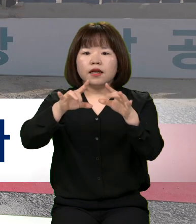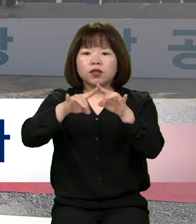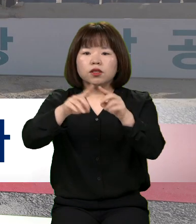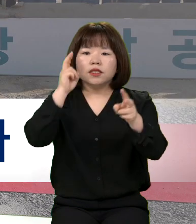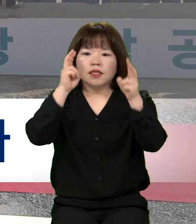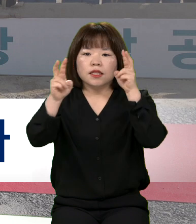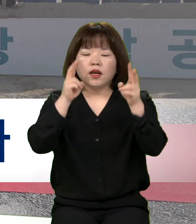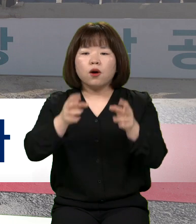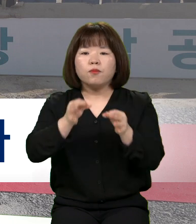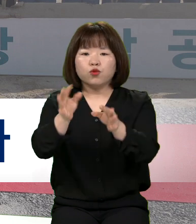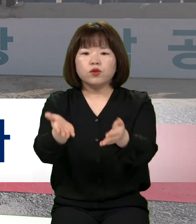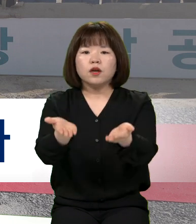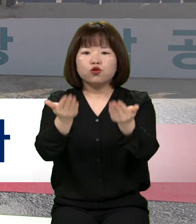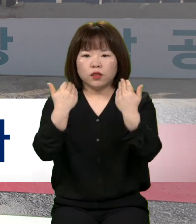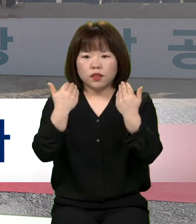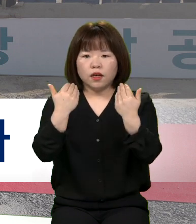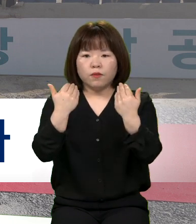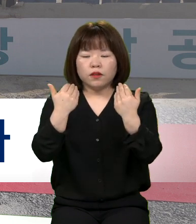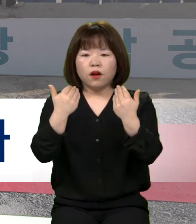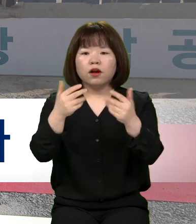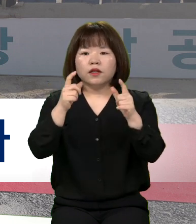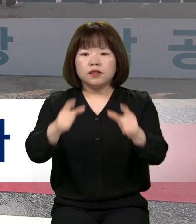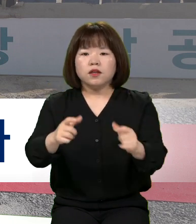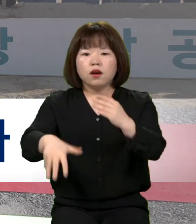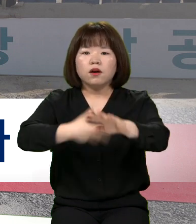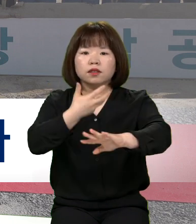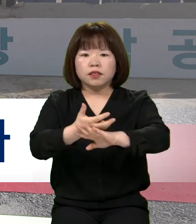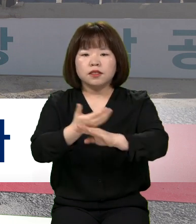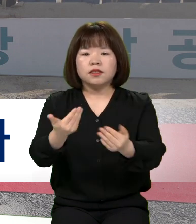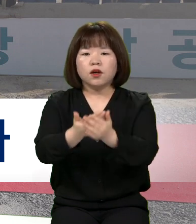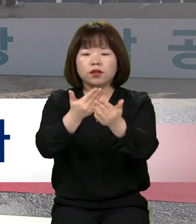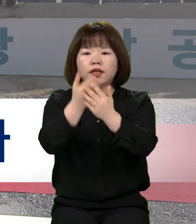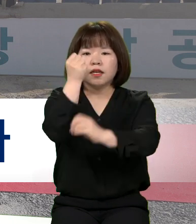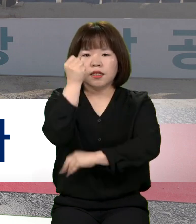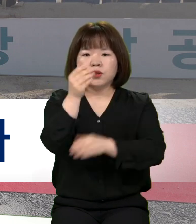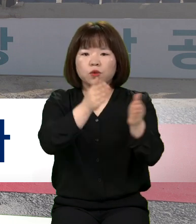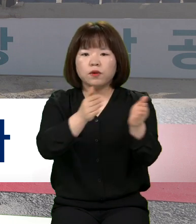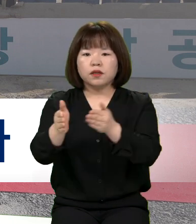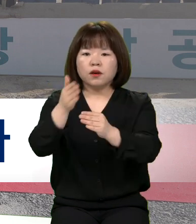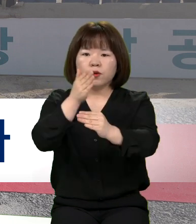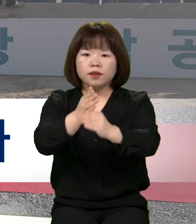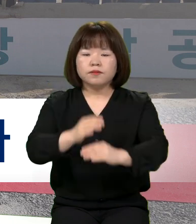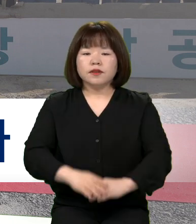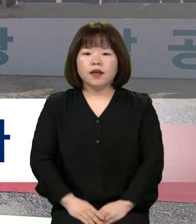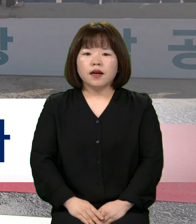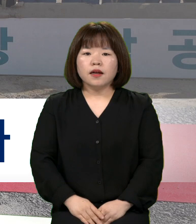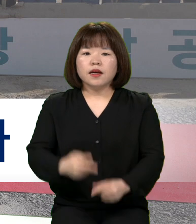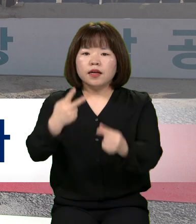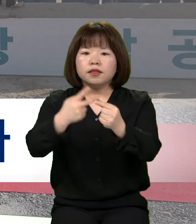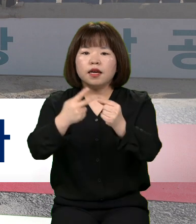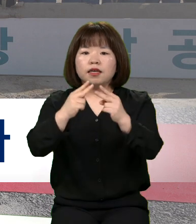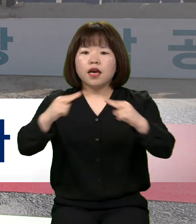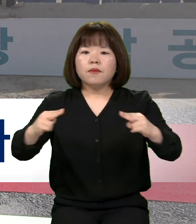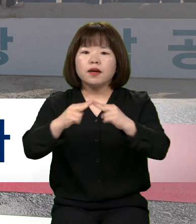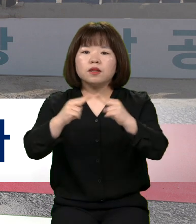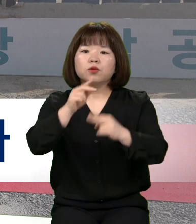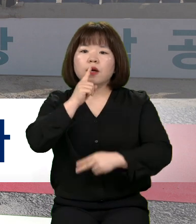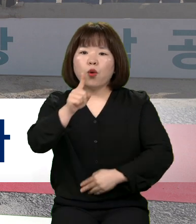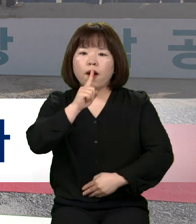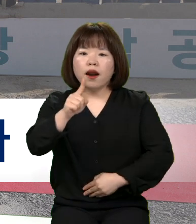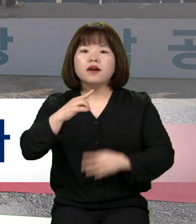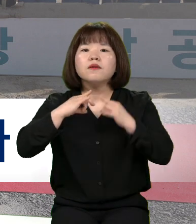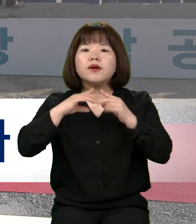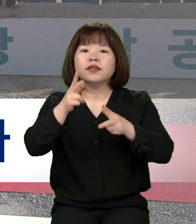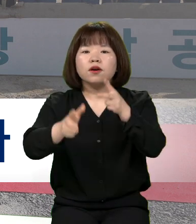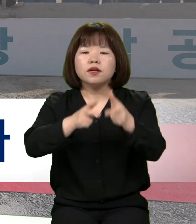번 씨가 2차전지 기업 대규모 투자를 잇따라 유치하면서 지역 혁신 성장의 발판을 마련하고 있습니다 제 2의 의 반도체